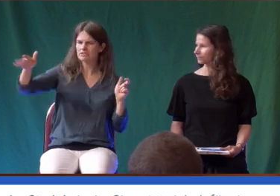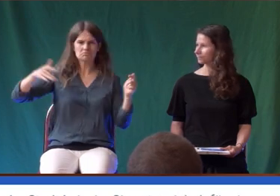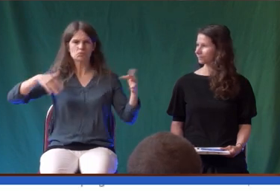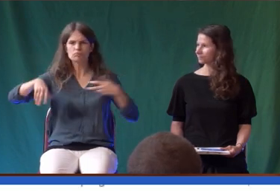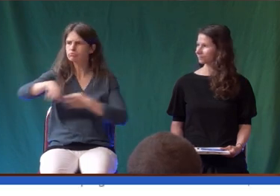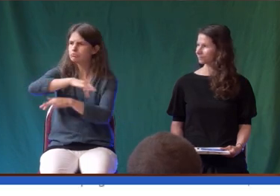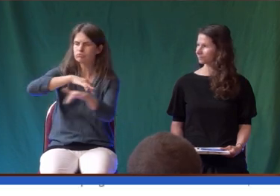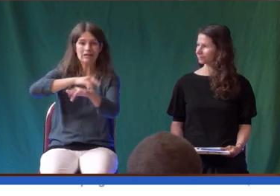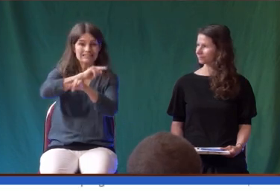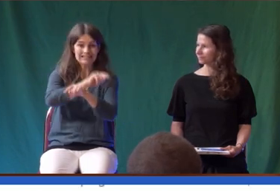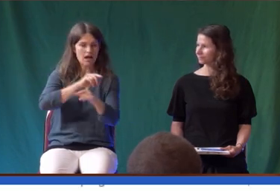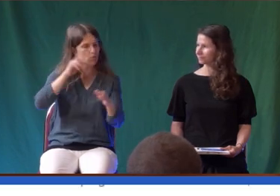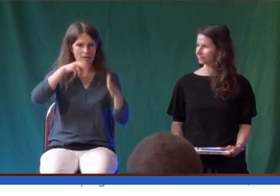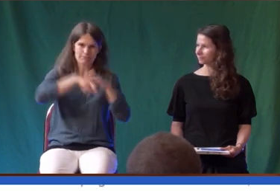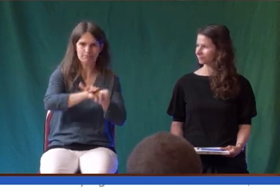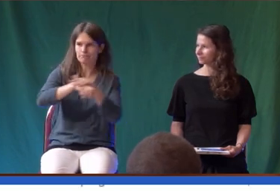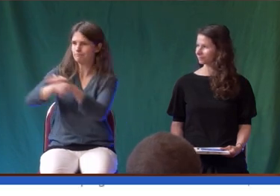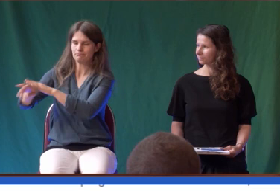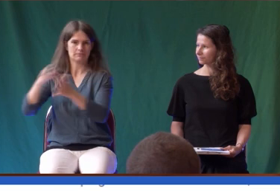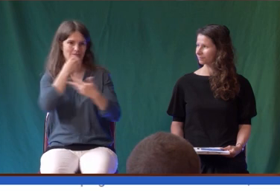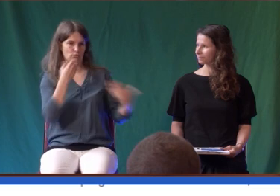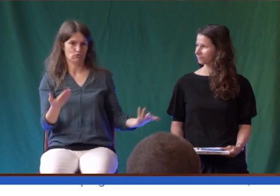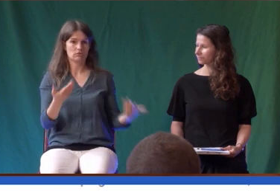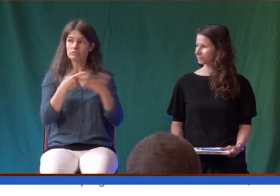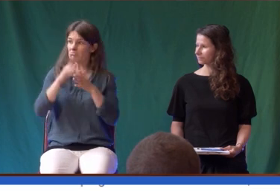und Diskriminierung abbauen